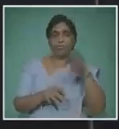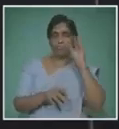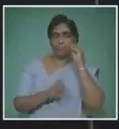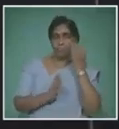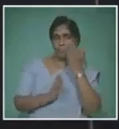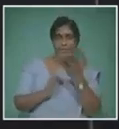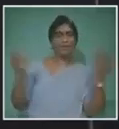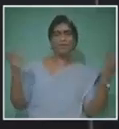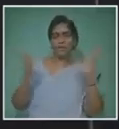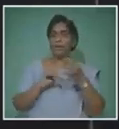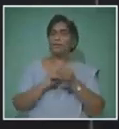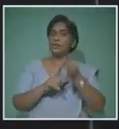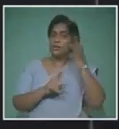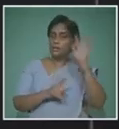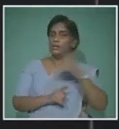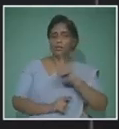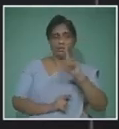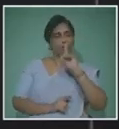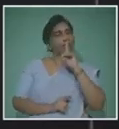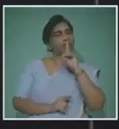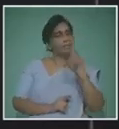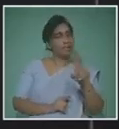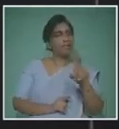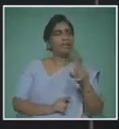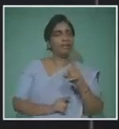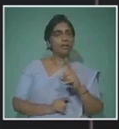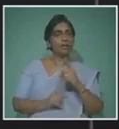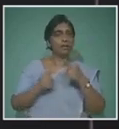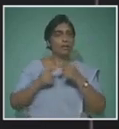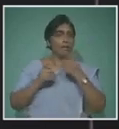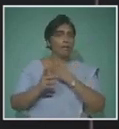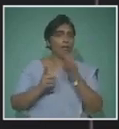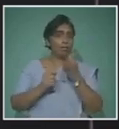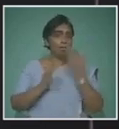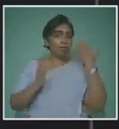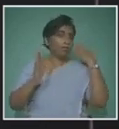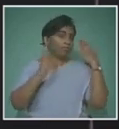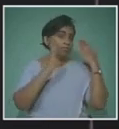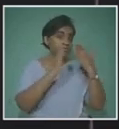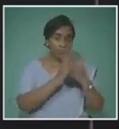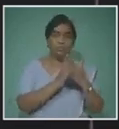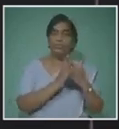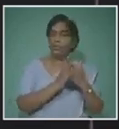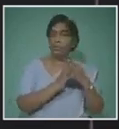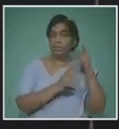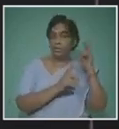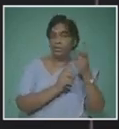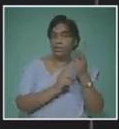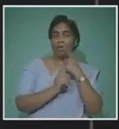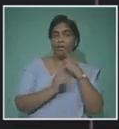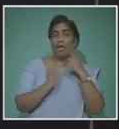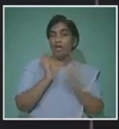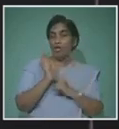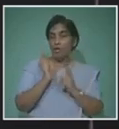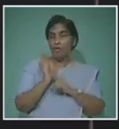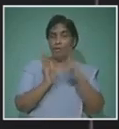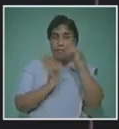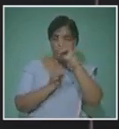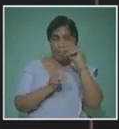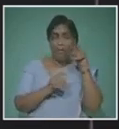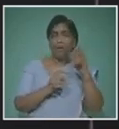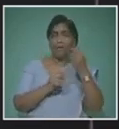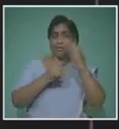නිසා අපි ජනාධිපතිතුමාගෙන් ඉල්ලීමක් කරනවා දක්ෂිනාංශික ආර්ථිකව මතේ නියෝජනය කරන එතුමාට නොවැම්බර් මාසේ ආයවැයදී